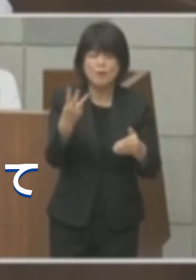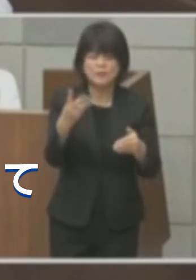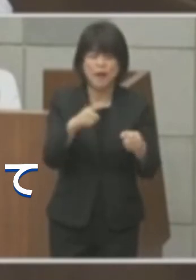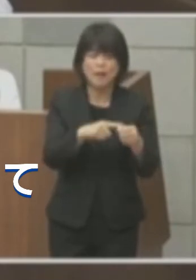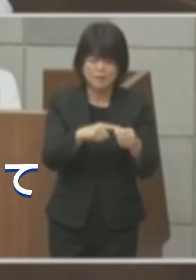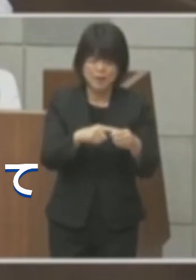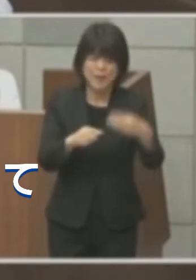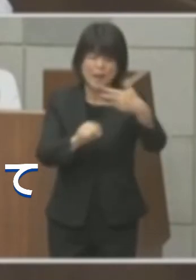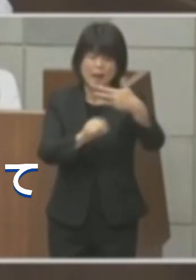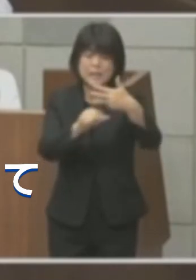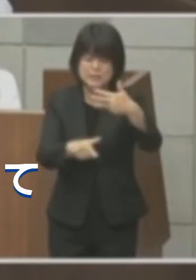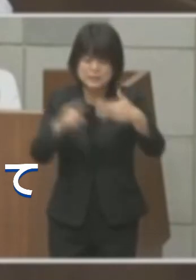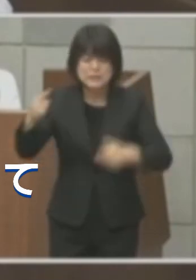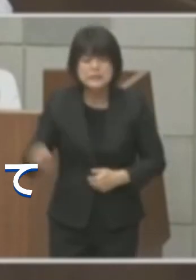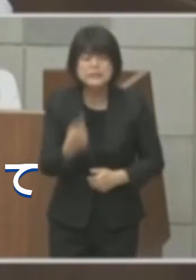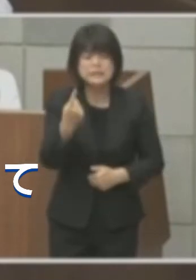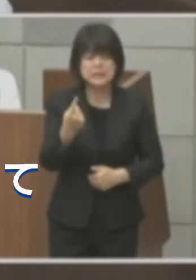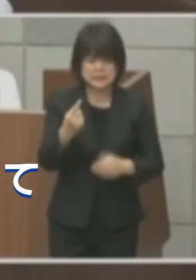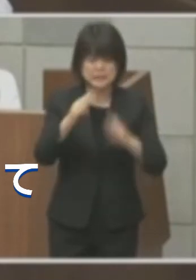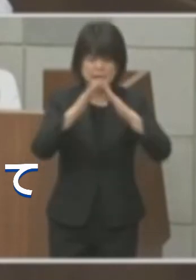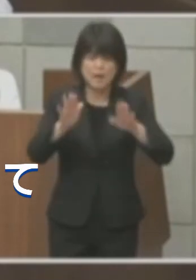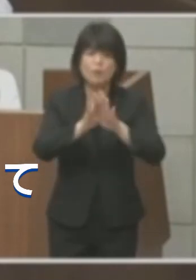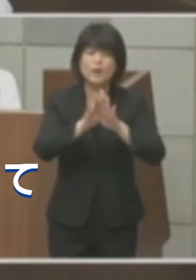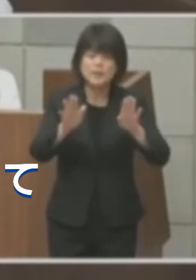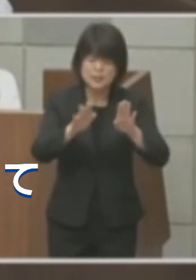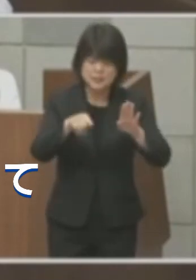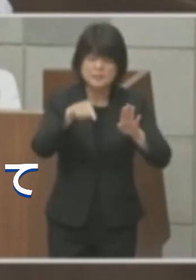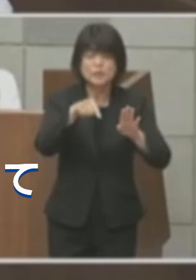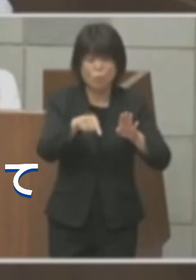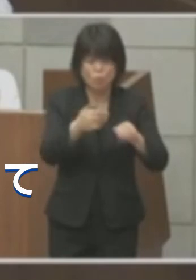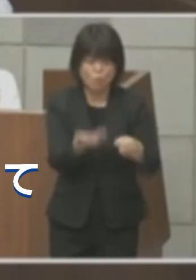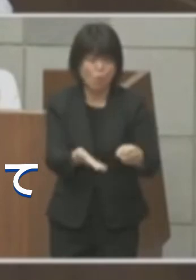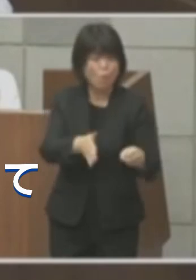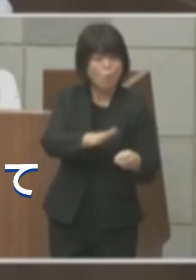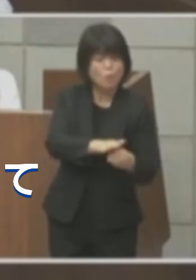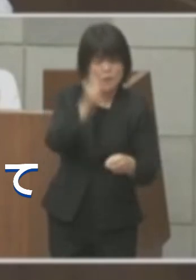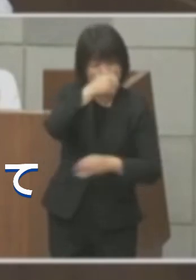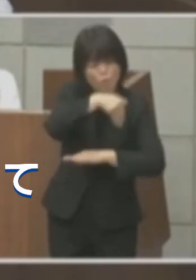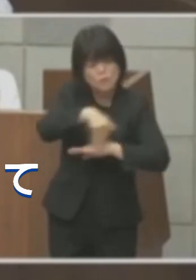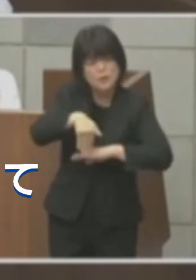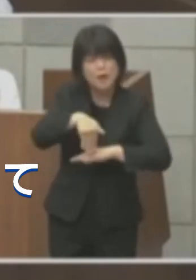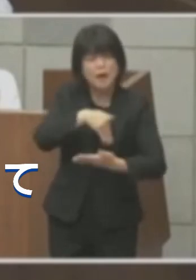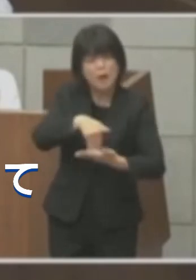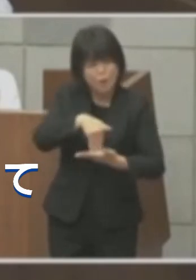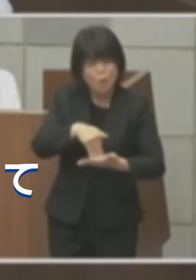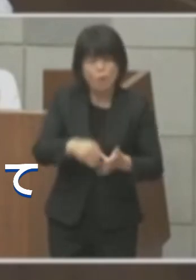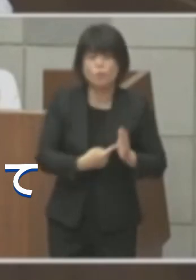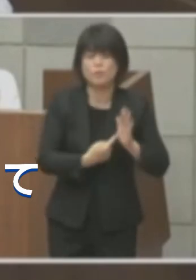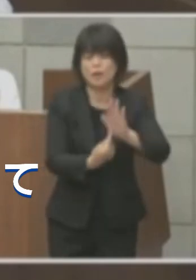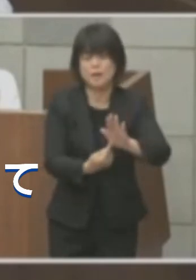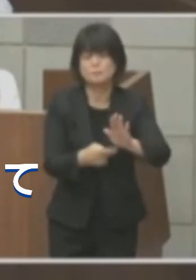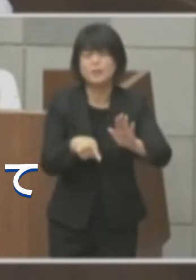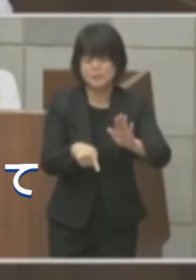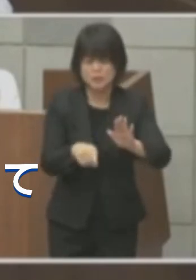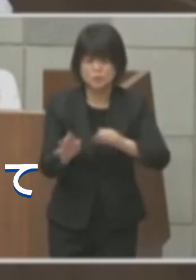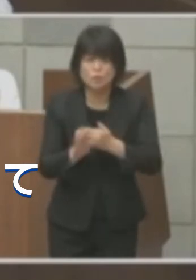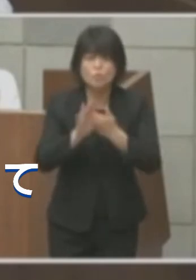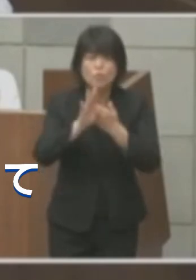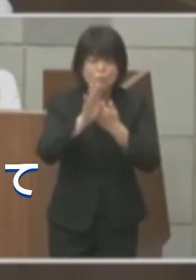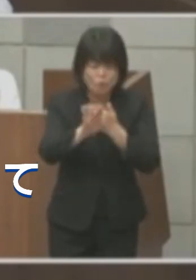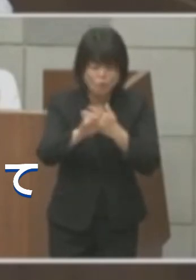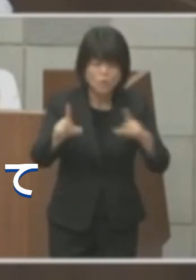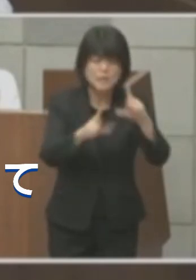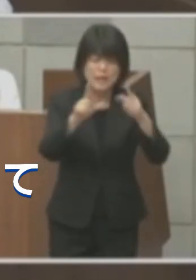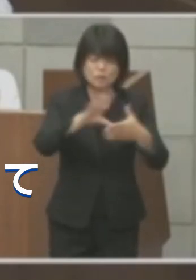8月臨時会を招集し、本事業に係る補正予算議案を提案いたしました。その後、生活文